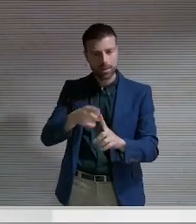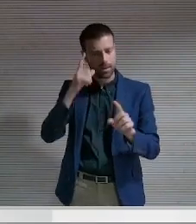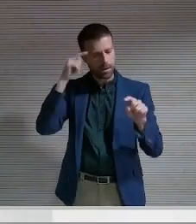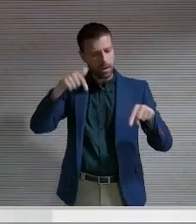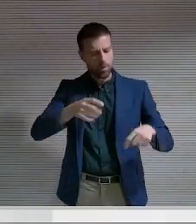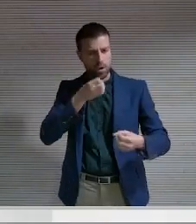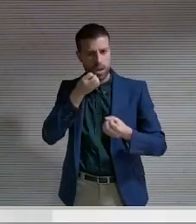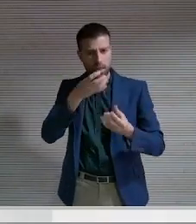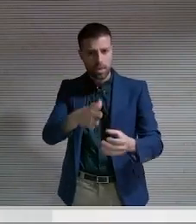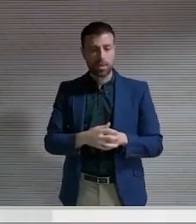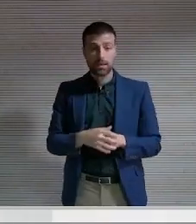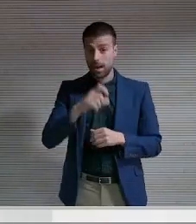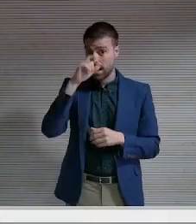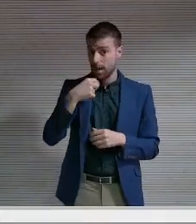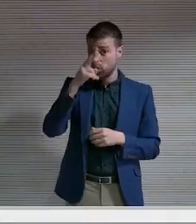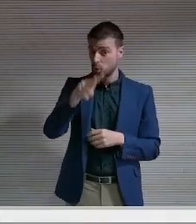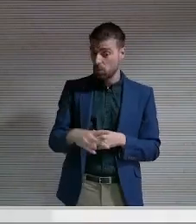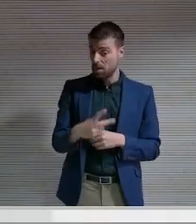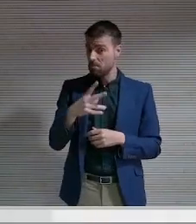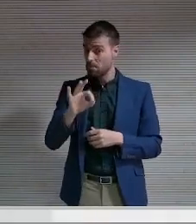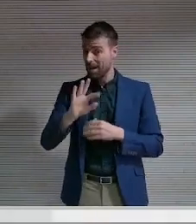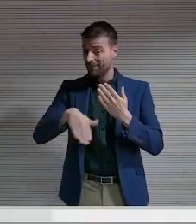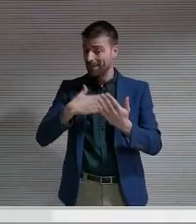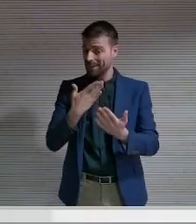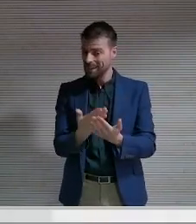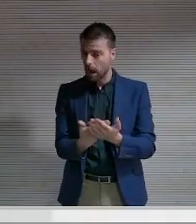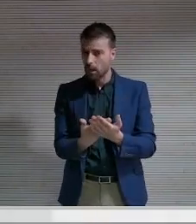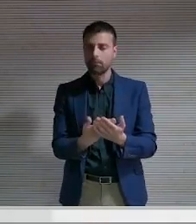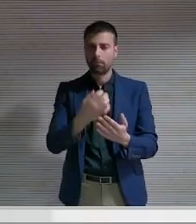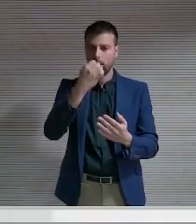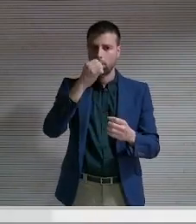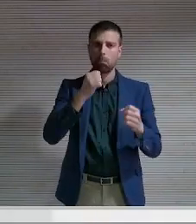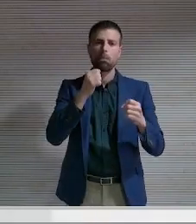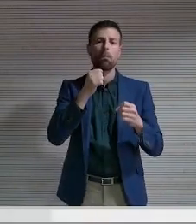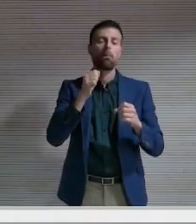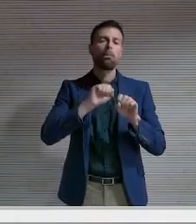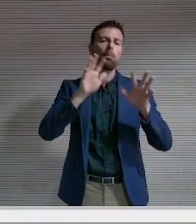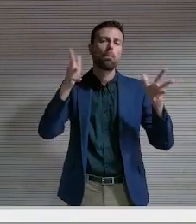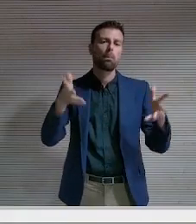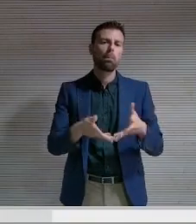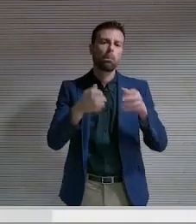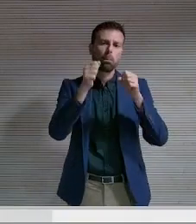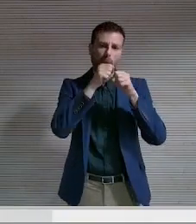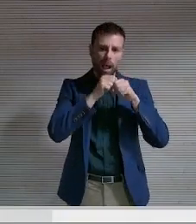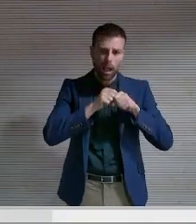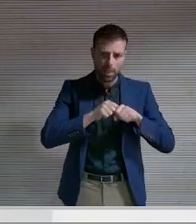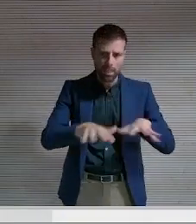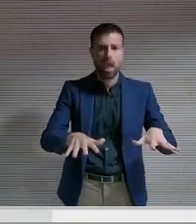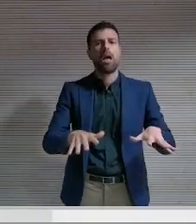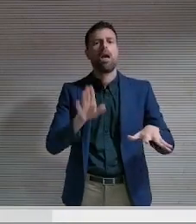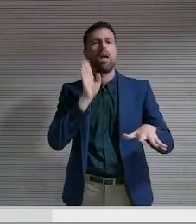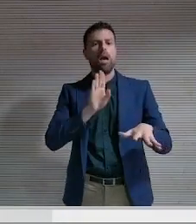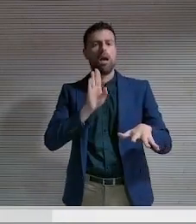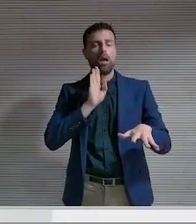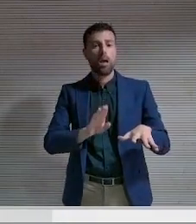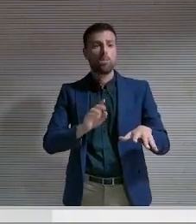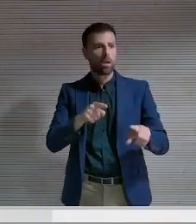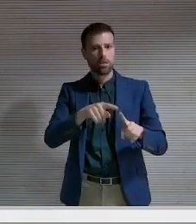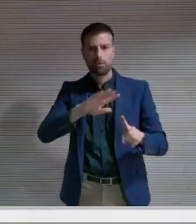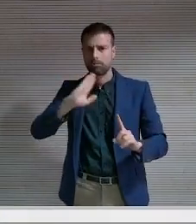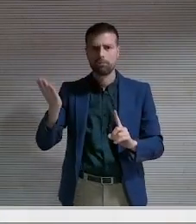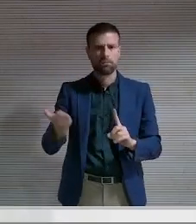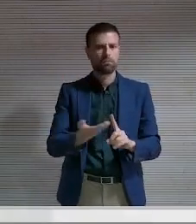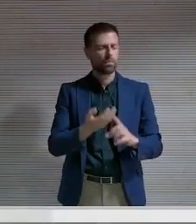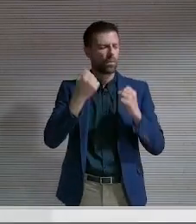Des del 2020 hem passat per una pandèmia que va aturar-ho tot, tota l'activitat econòmica, per tant, que va impactar de manera molt abrupta i